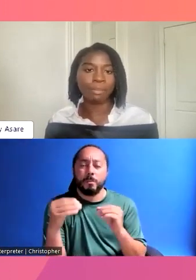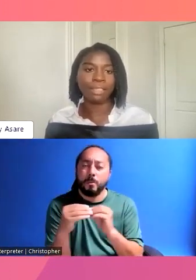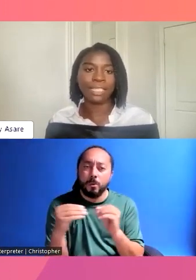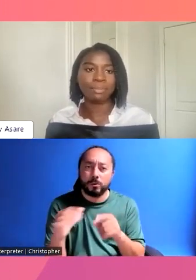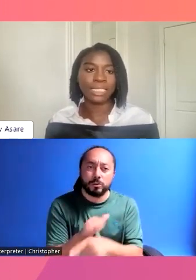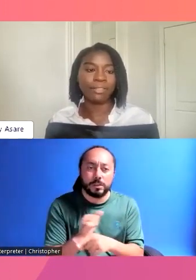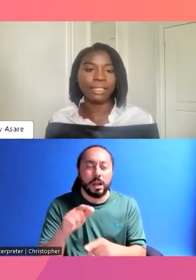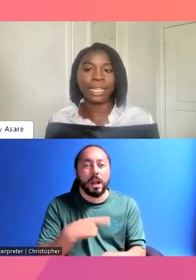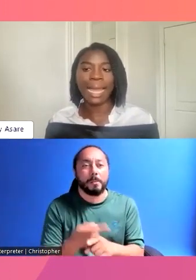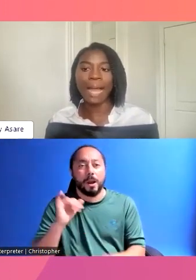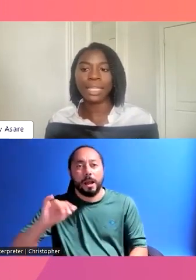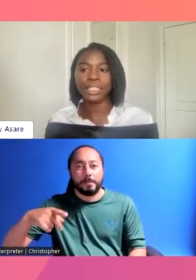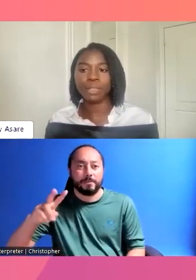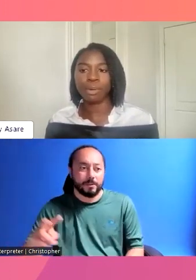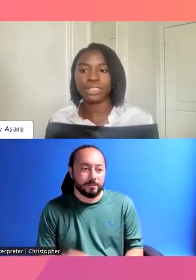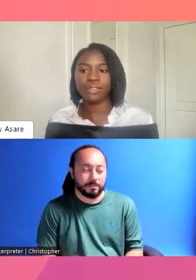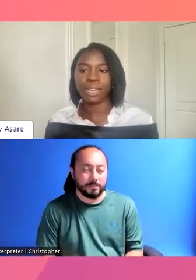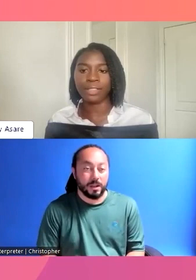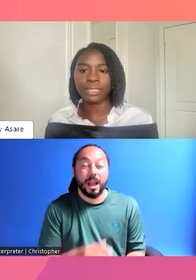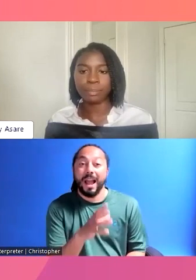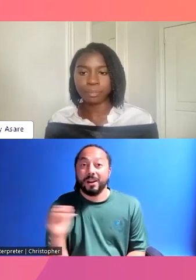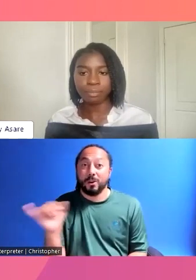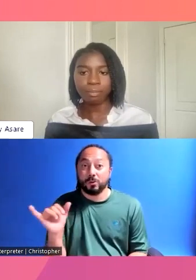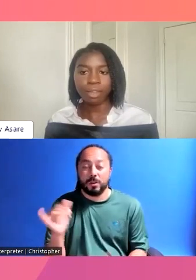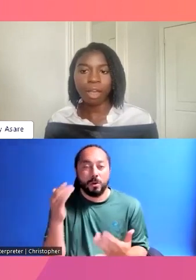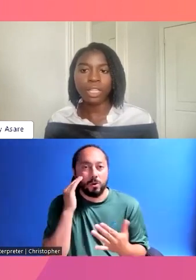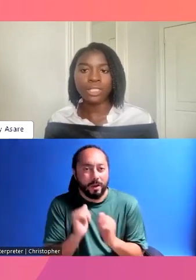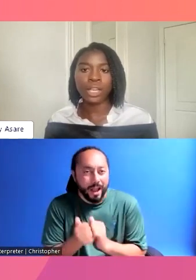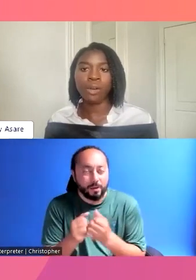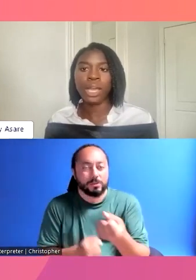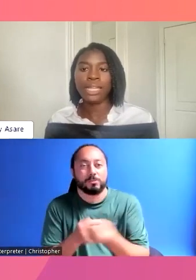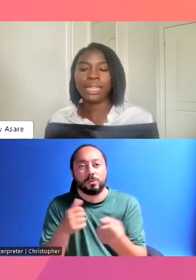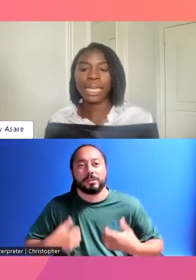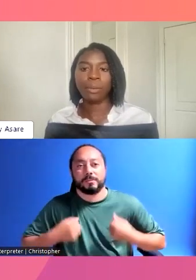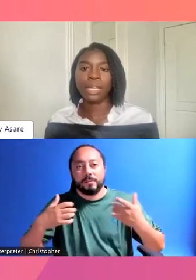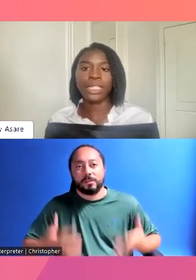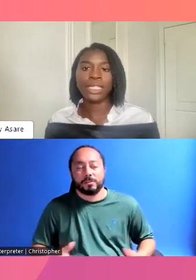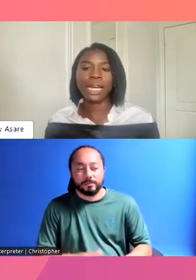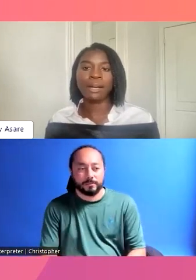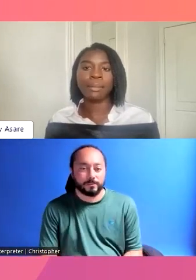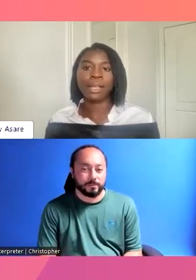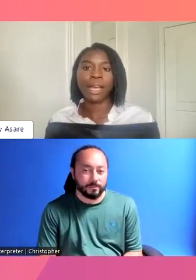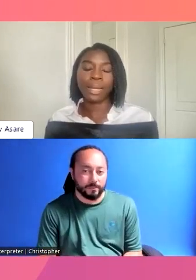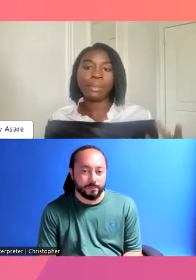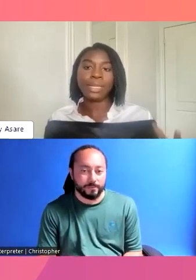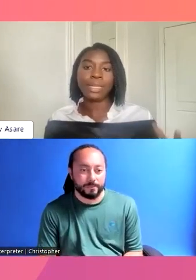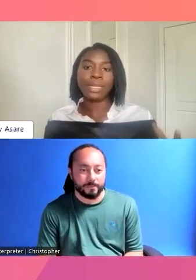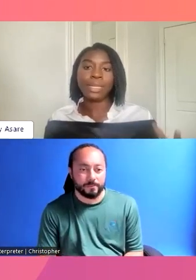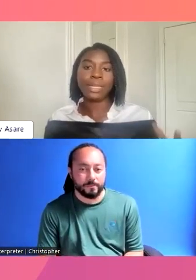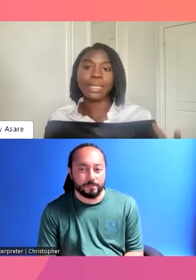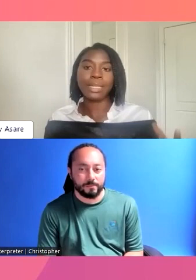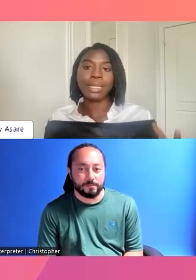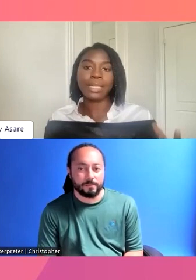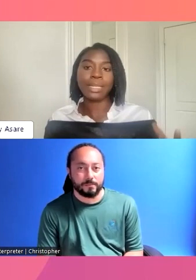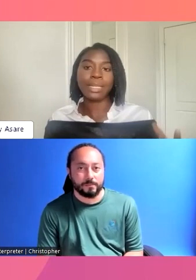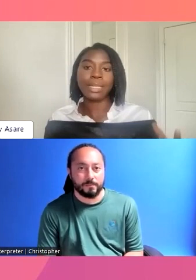plus d'informations, oui, ils voulaient plus d'informations, plus de formation et plus de renseignements sur le